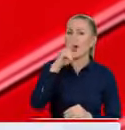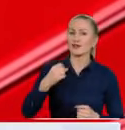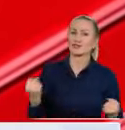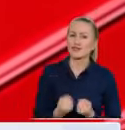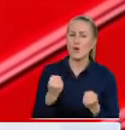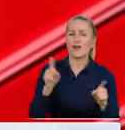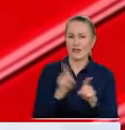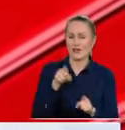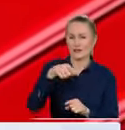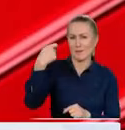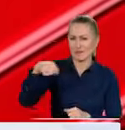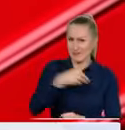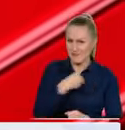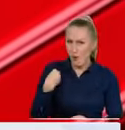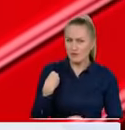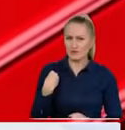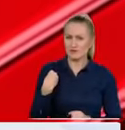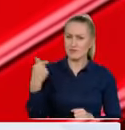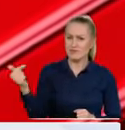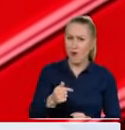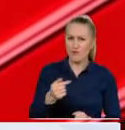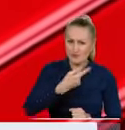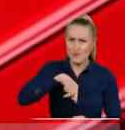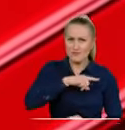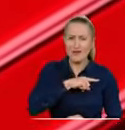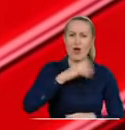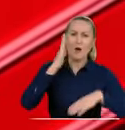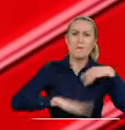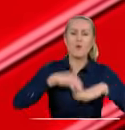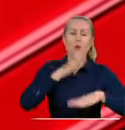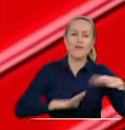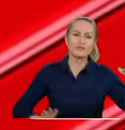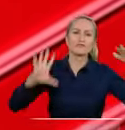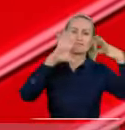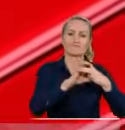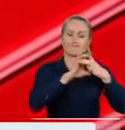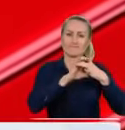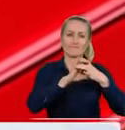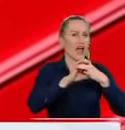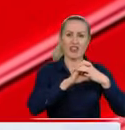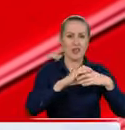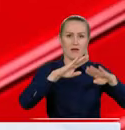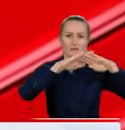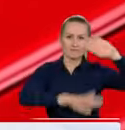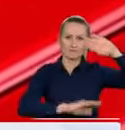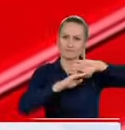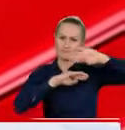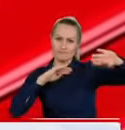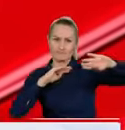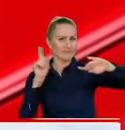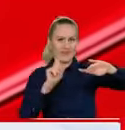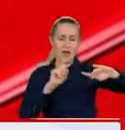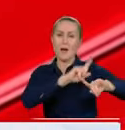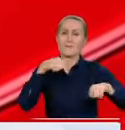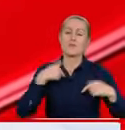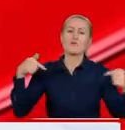prezydenta Rzeczpospolitej Polskiej, powinniśmy przede wszystkim budować mosty, a nie mury. To jest podstawowa zasada. Powinniśmy